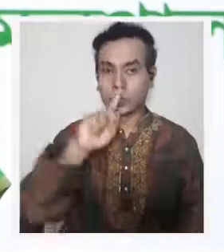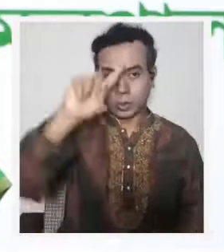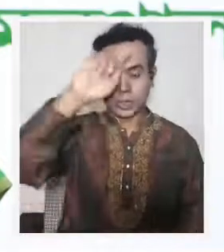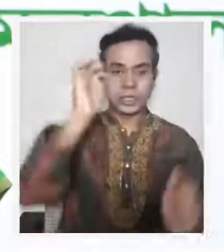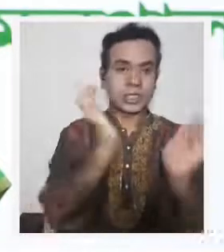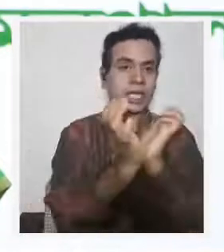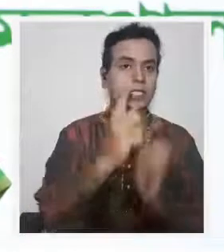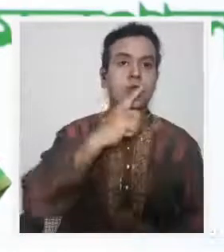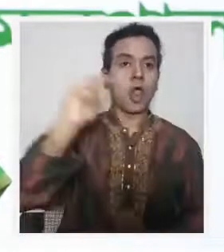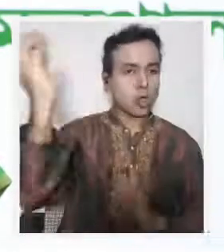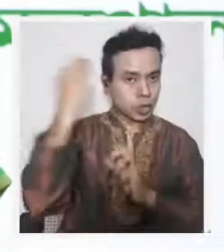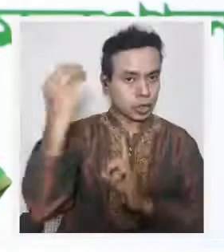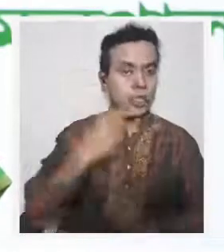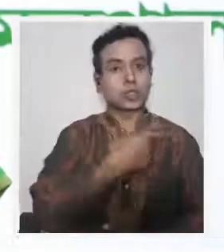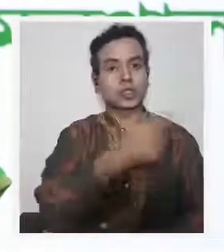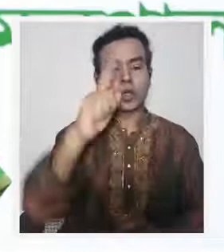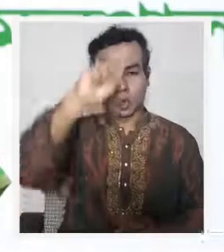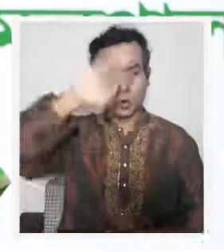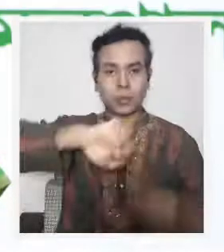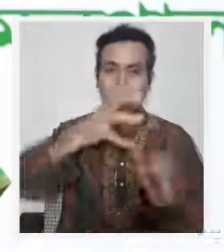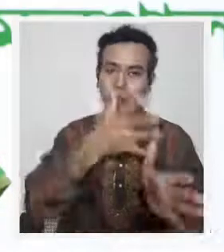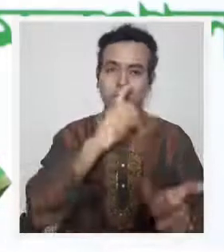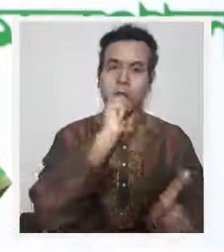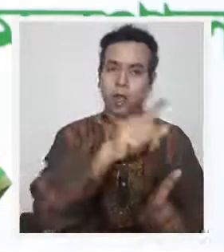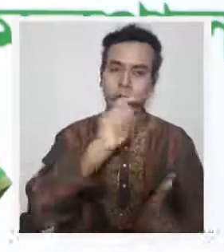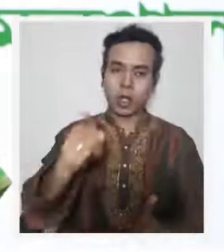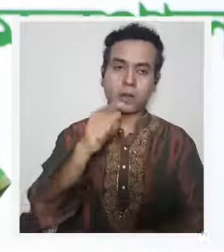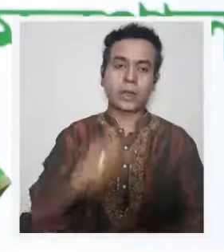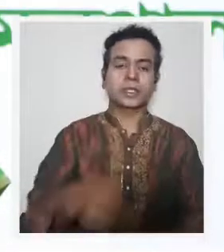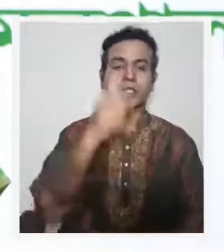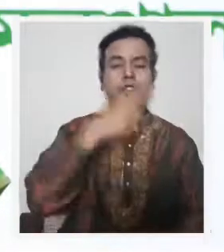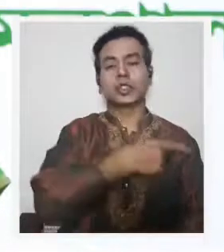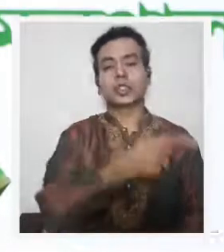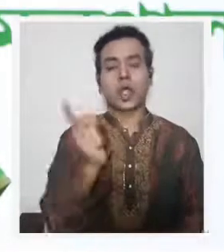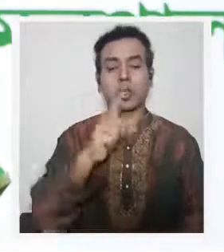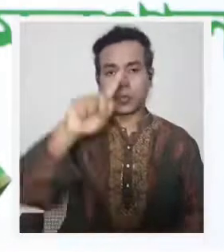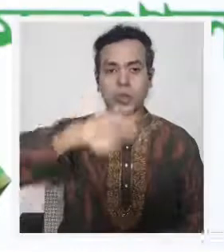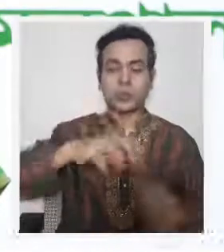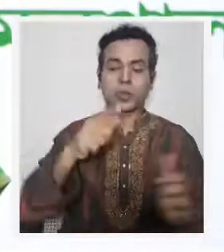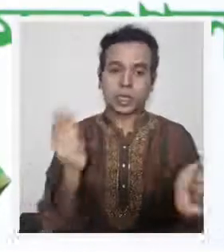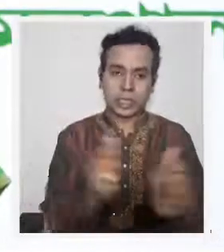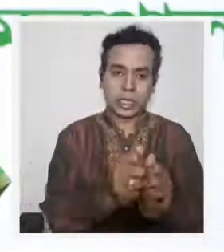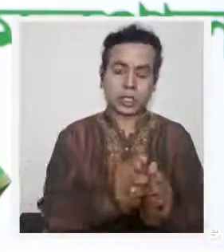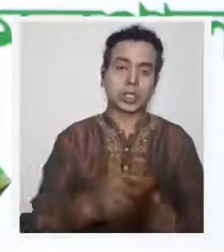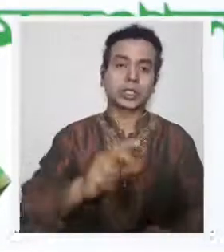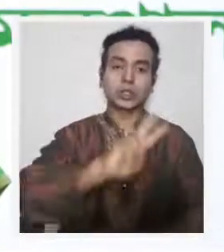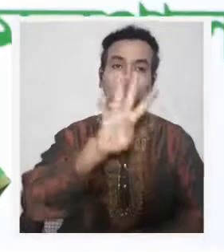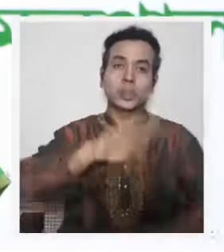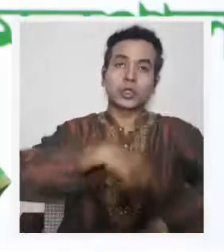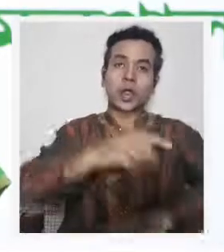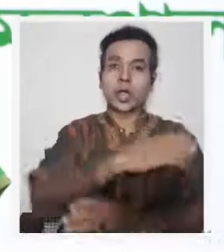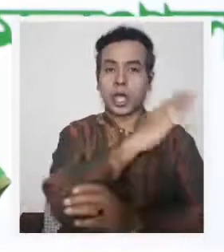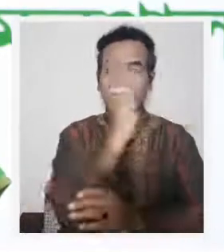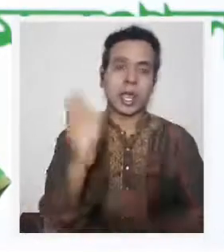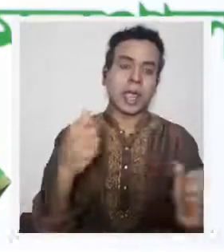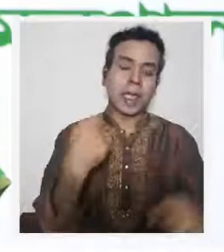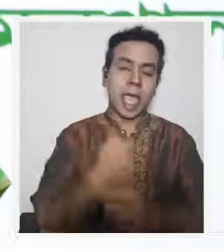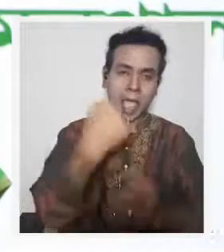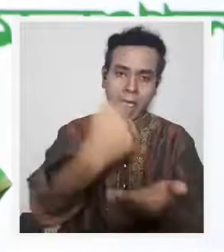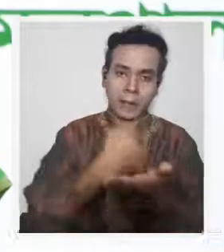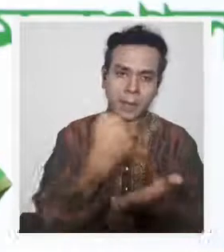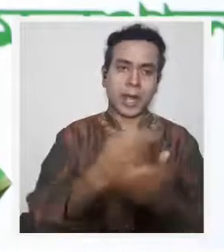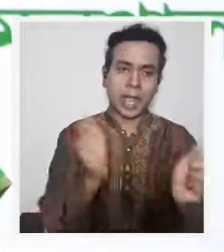এবং সতর্কতা। এই যুদ্ধে কেউ একা নয়। মাননীয় প্রধানমন্ত্রীর নির্দেশনায় সরকারের প্রতিটি মন্ত্রণালয় প্রত্যক্ষ